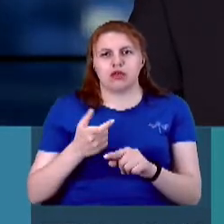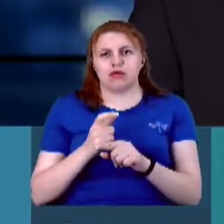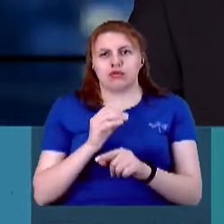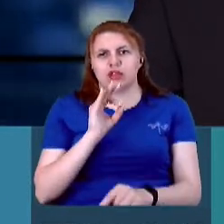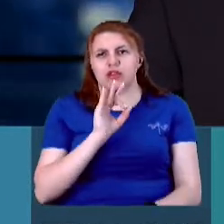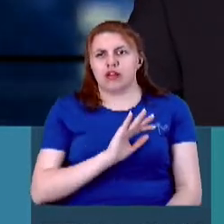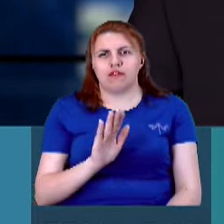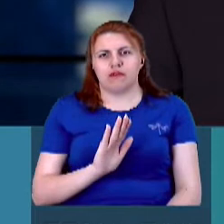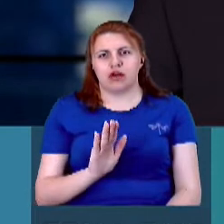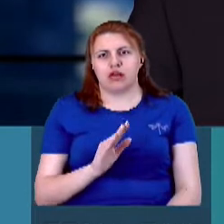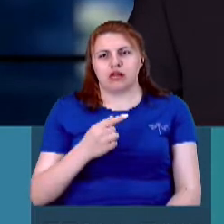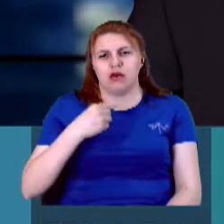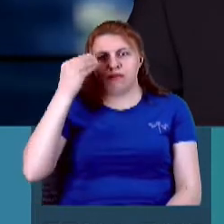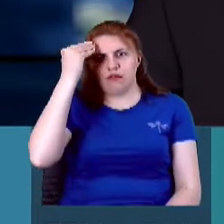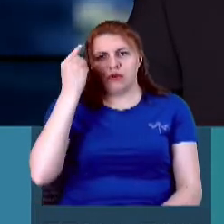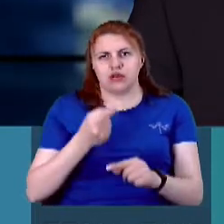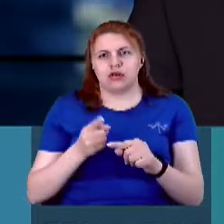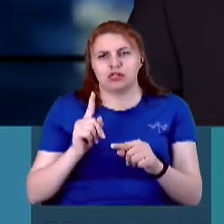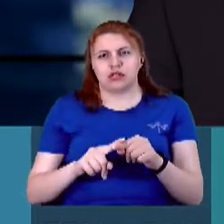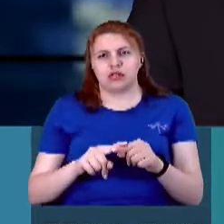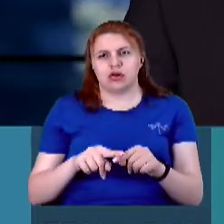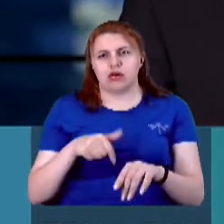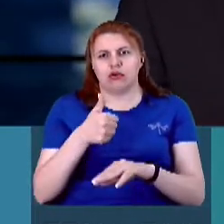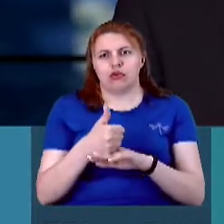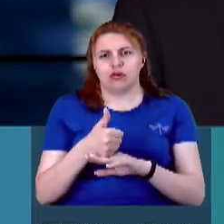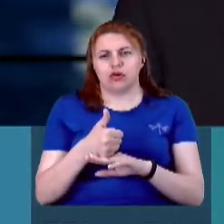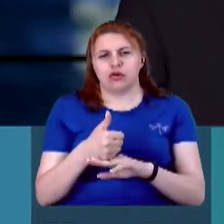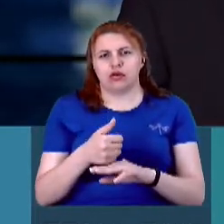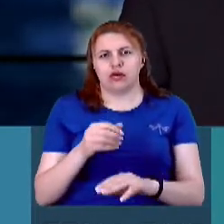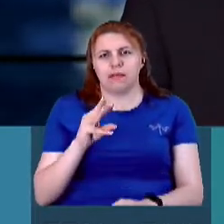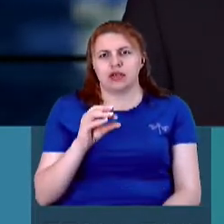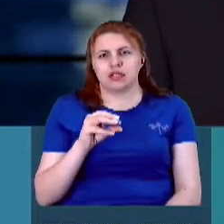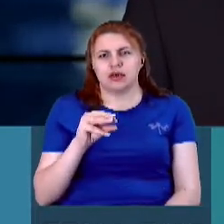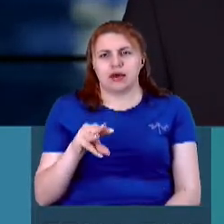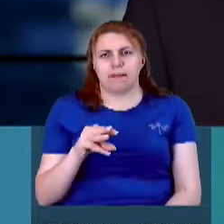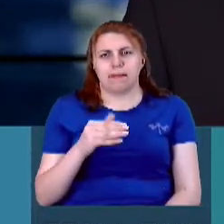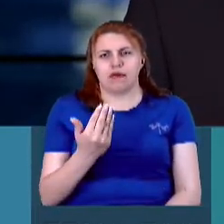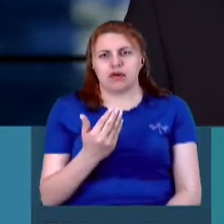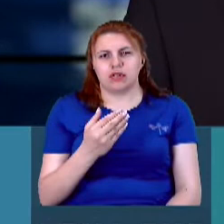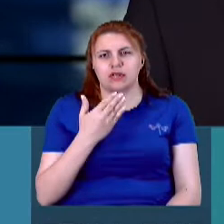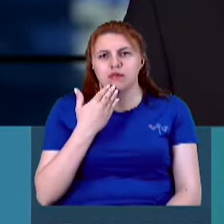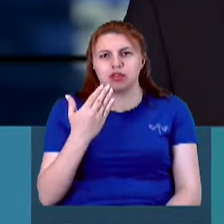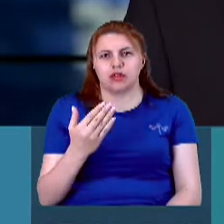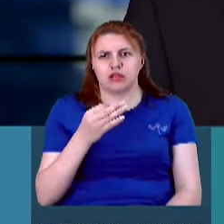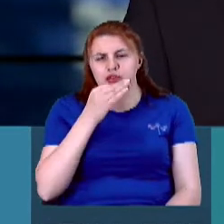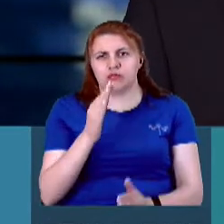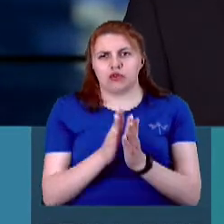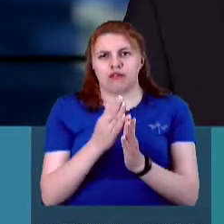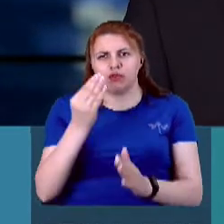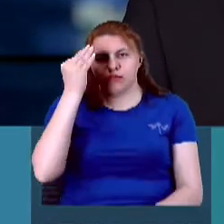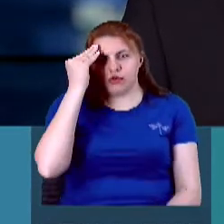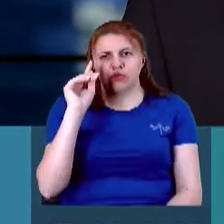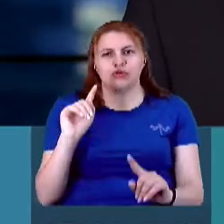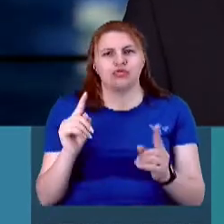вони, я вважаю, що саме це головне. Пане Максиме, до вас запитання. Скажіть, будь ласка, на ваш погляд, чому